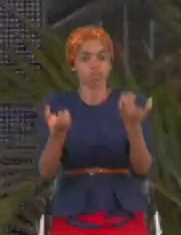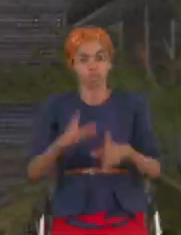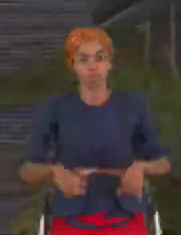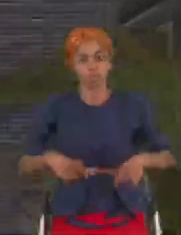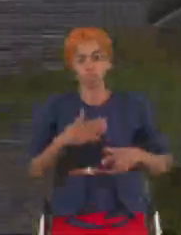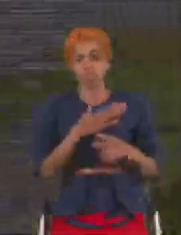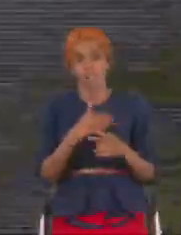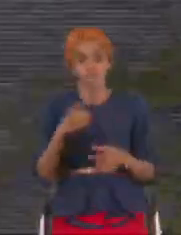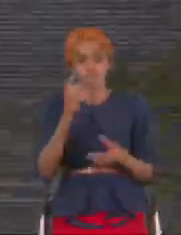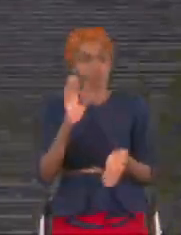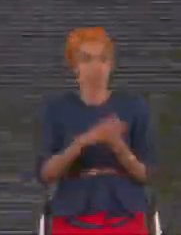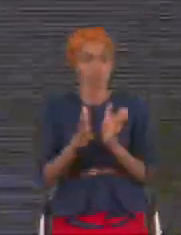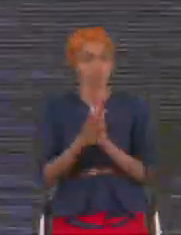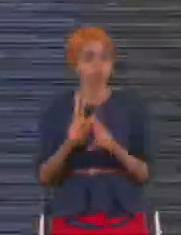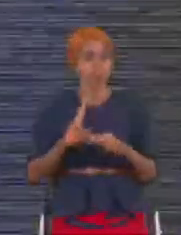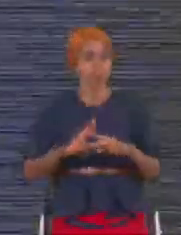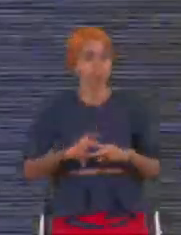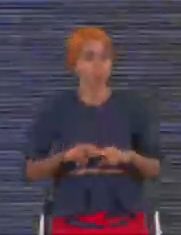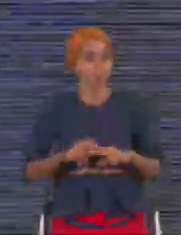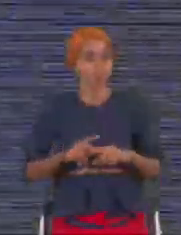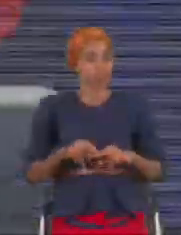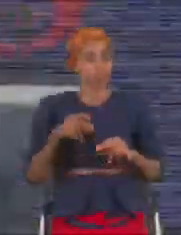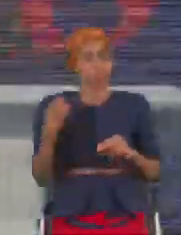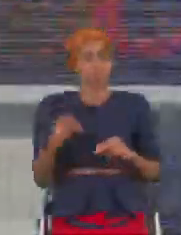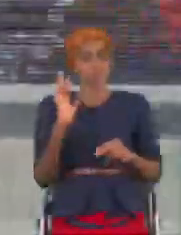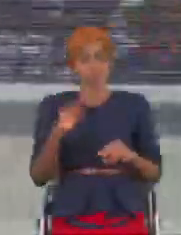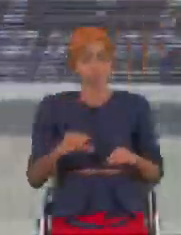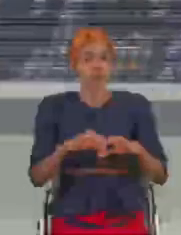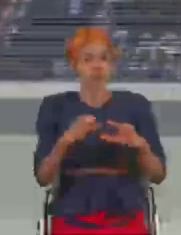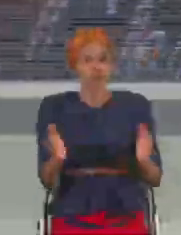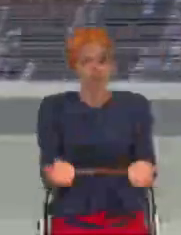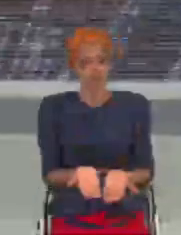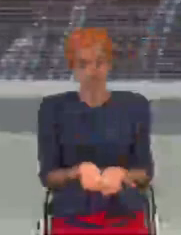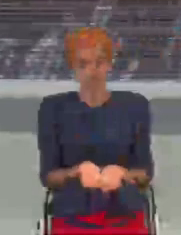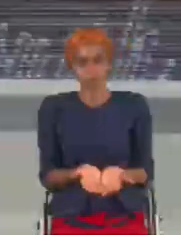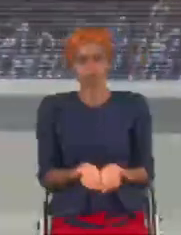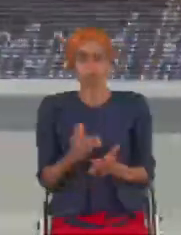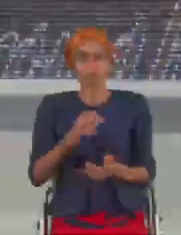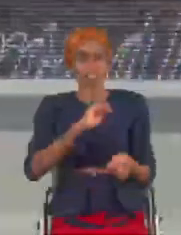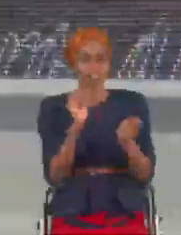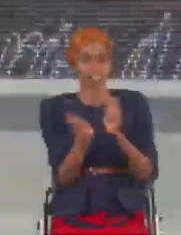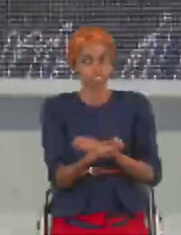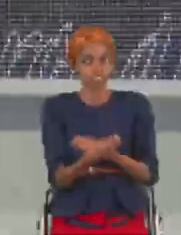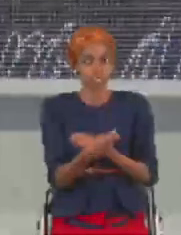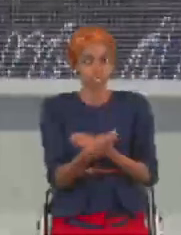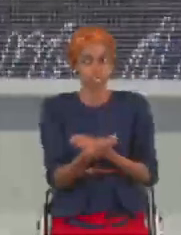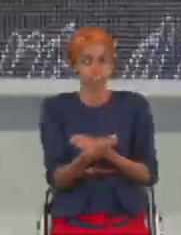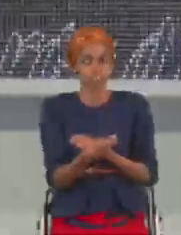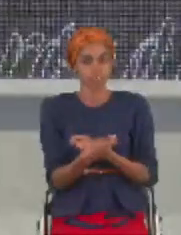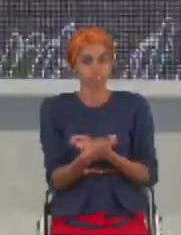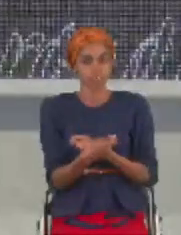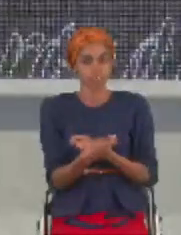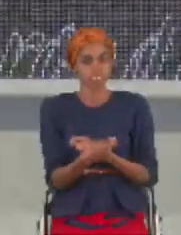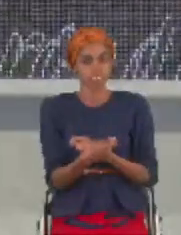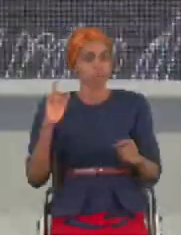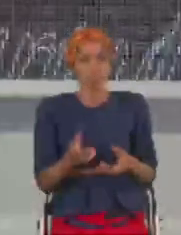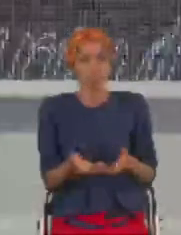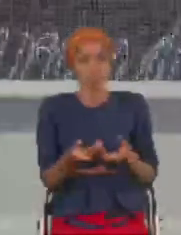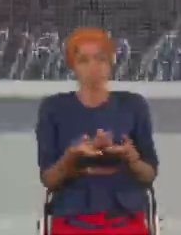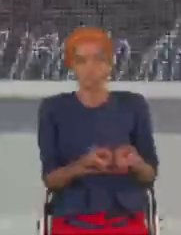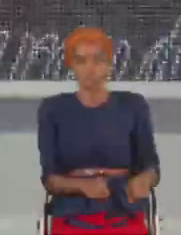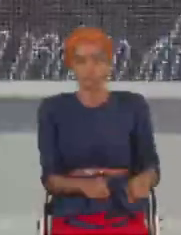vie et vous devenez le sel de votre communauté un changement qui se produit et